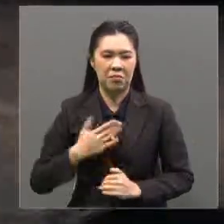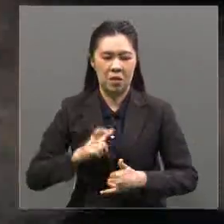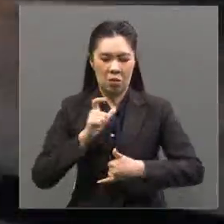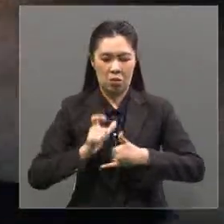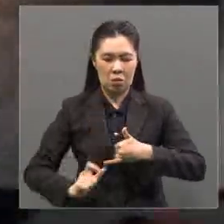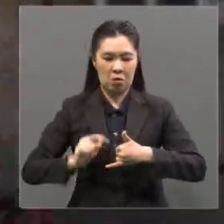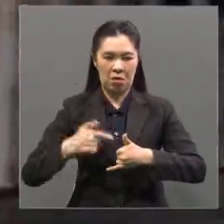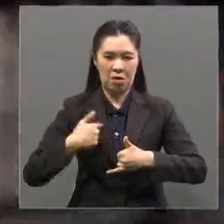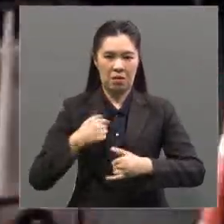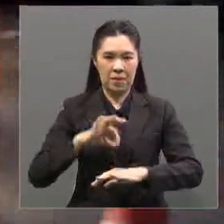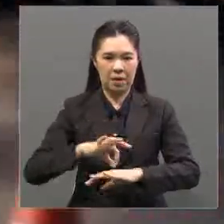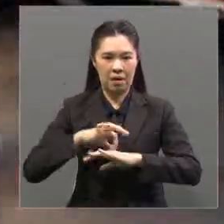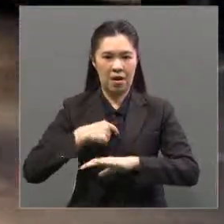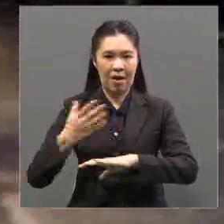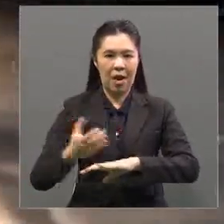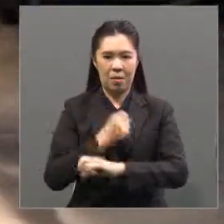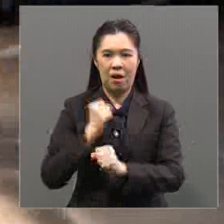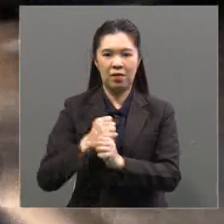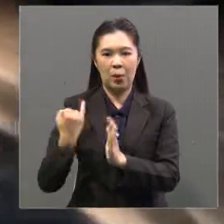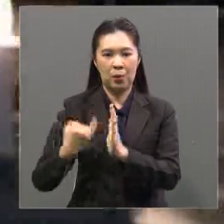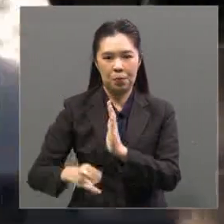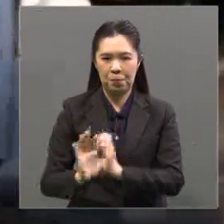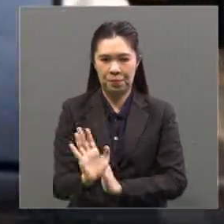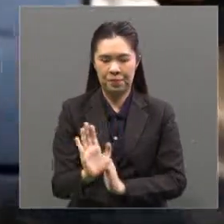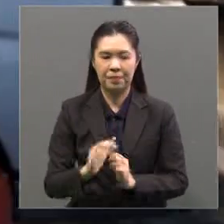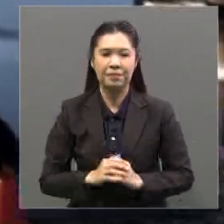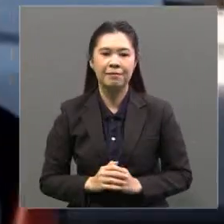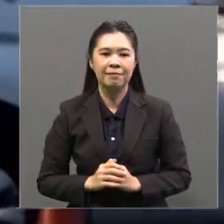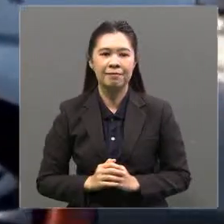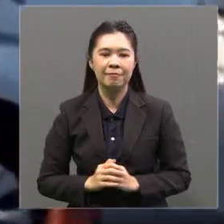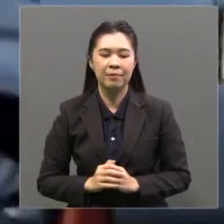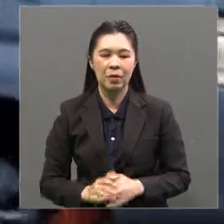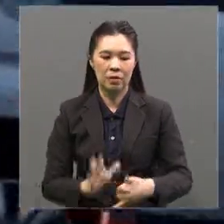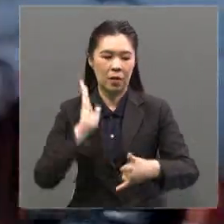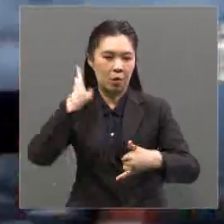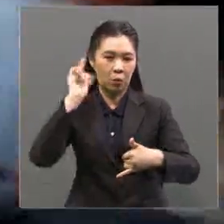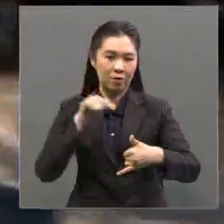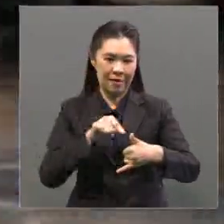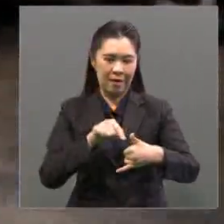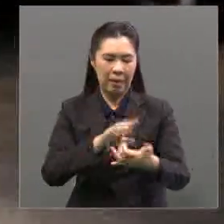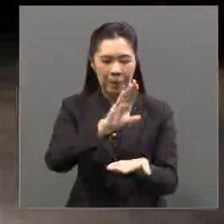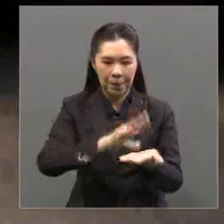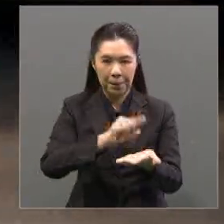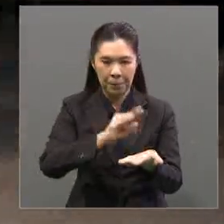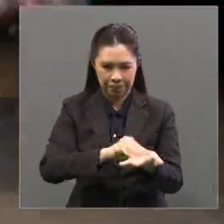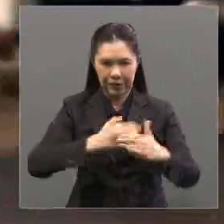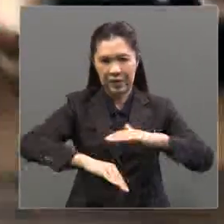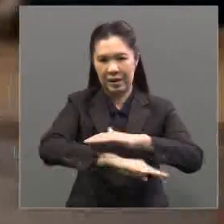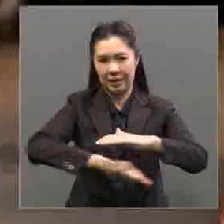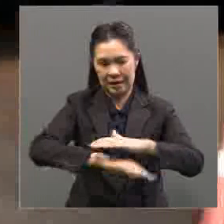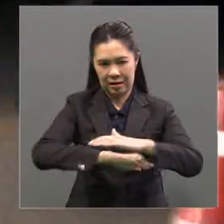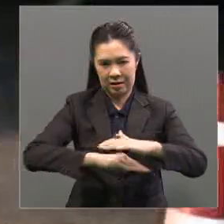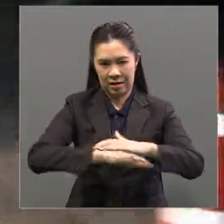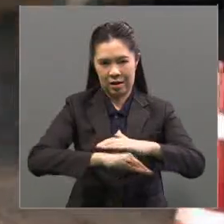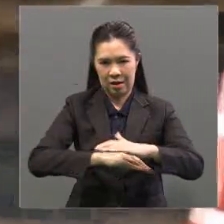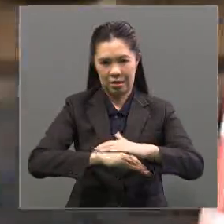องไม่ได้เป็นเจ้าพนักงานที่มีอำนาจกระทำการค่ะจากนั้นก็นำตัวนายบอยไปทำบันทึกจับกุมที่สถานีตำรวจย่อยท่าอากา